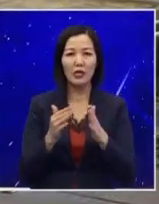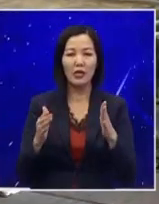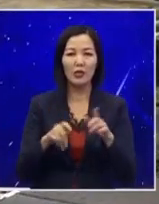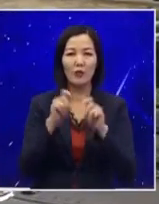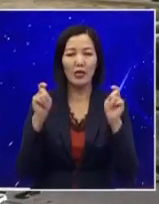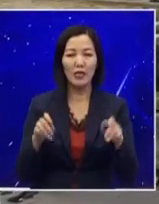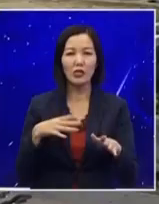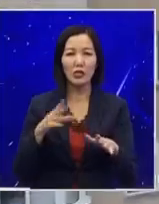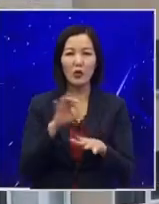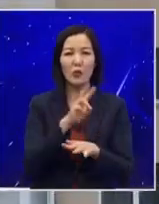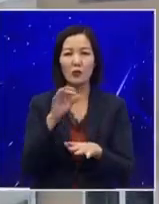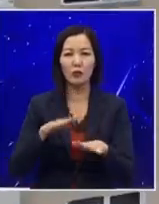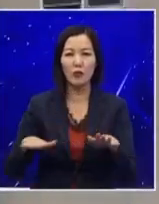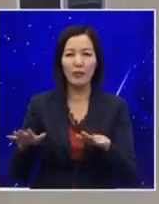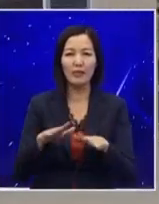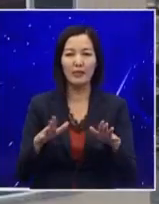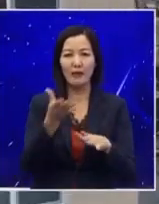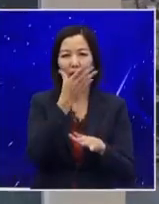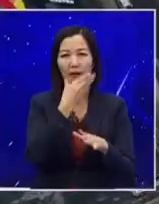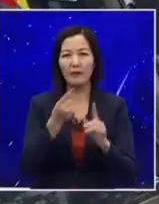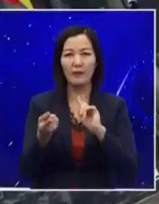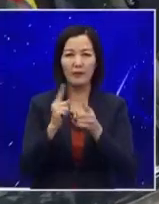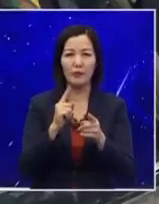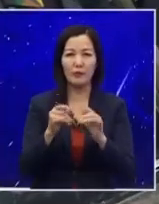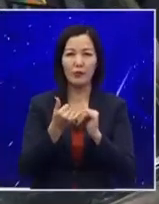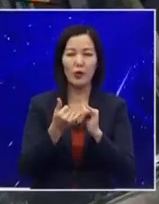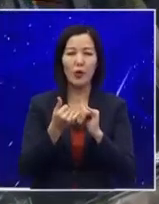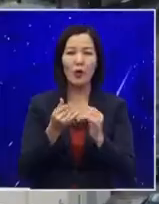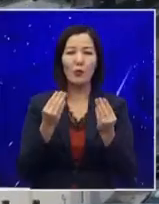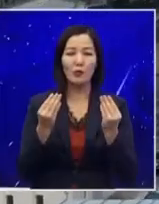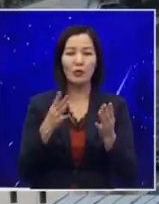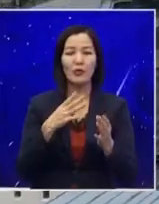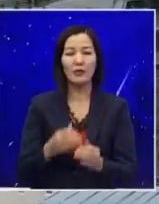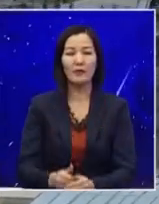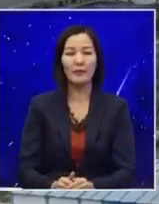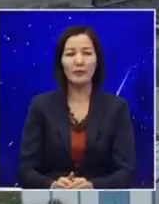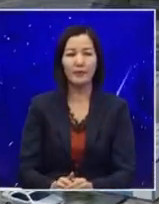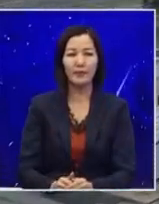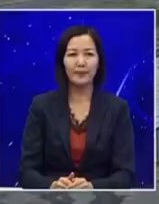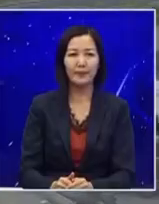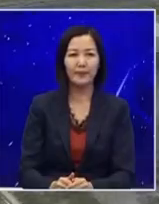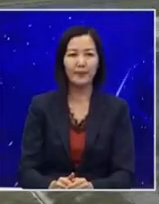Әсіресе осы оңтүстік батыс бөлігінің келбеті кісі танымастай өзгерген.